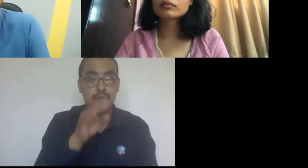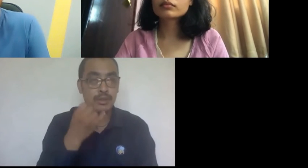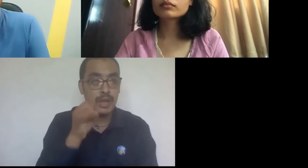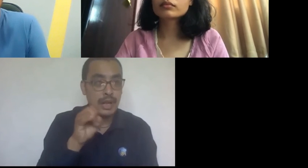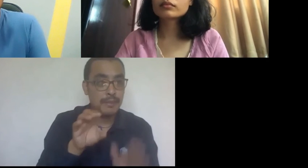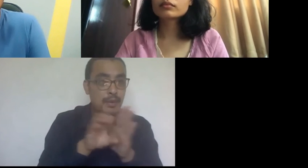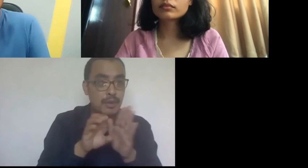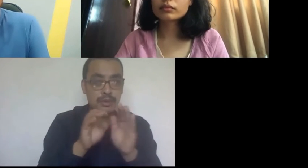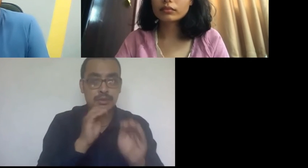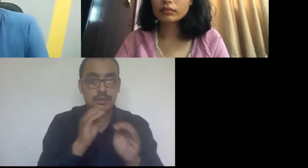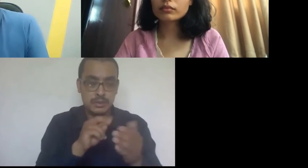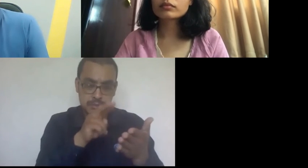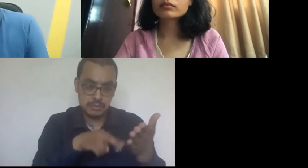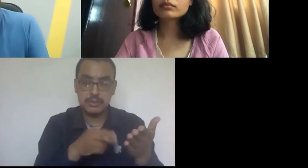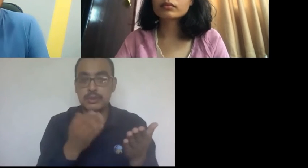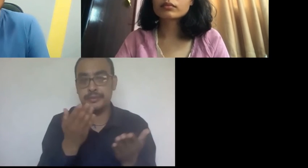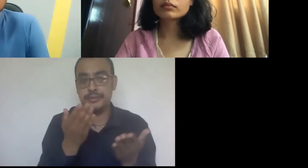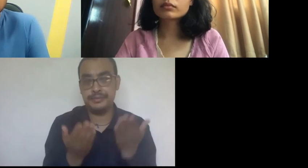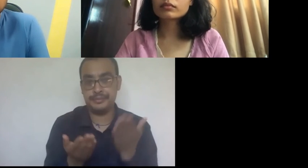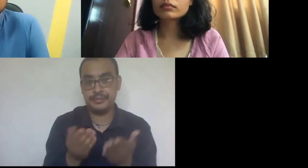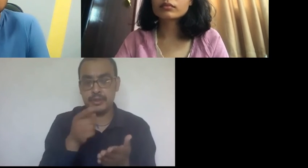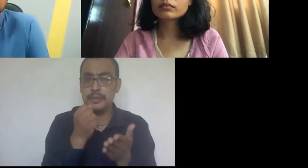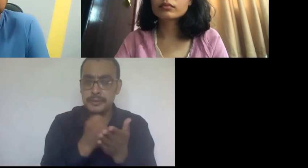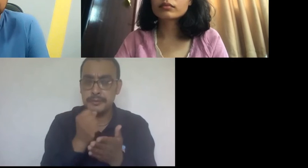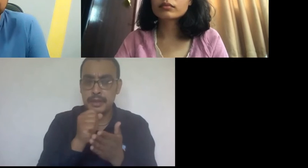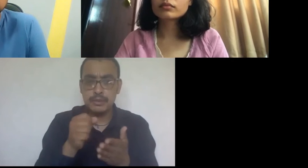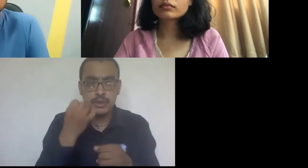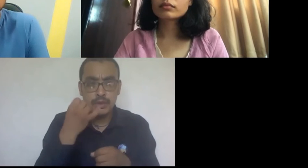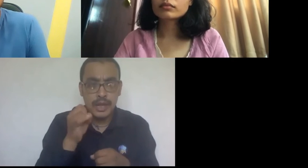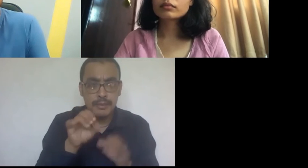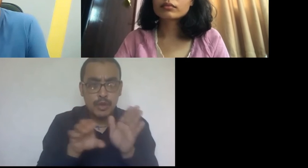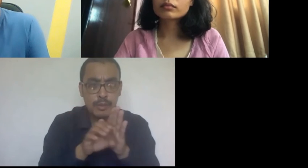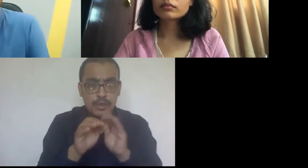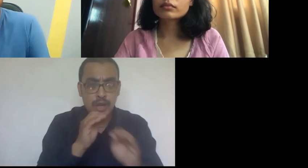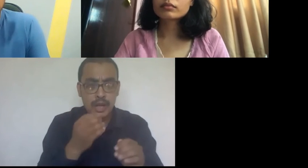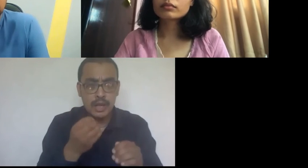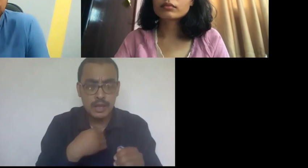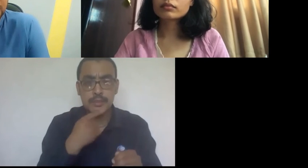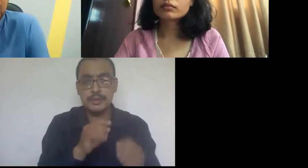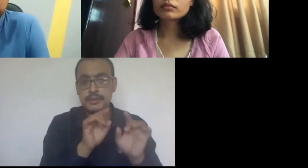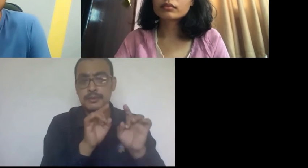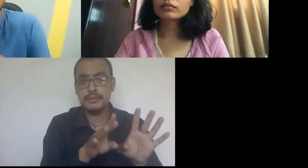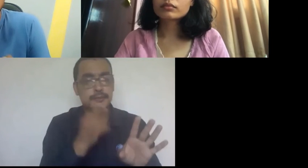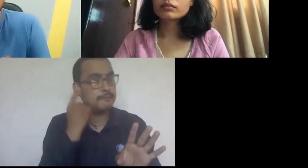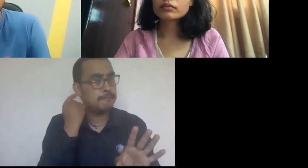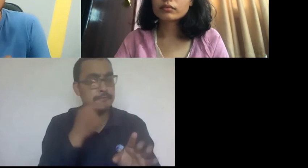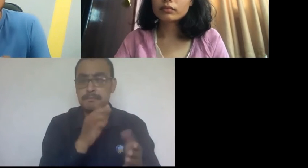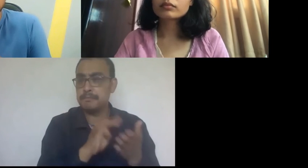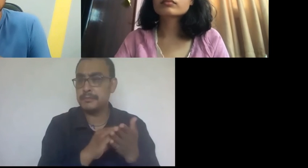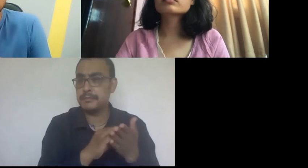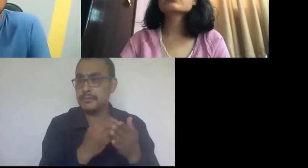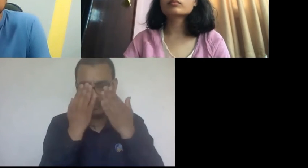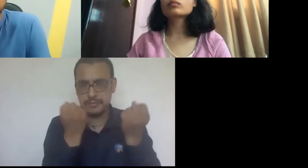गर्नेहरू मान्छेहरू धेरै हुनसक्छ। त्यही कारणले चाहिँ सबभन्दा नेगेटिभ कमेन्ट आउँछ भने चाहिँ तपाईँले के गर्न सक्नुहुन्छ त त्यसलाई अभोइड गर्न सक्नुहुन्छ, त्यसलाई नहेर्ने भनेर